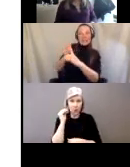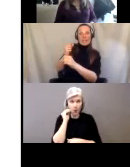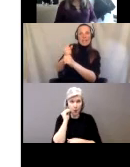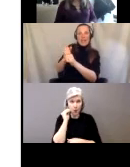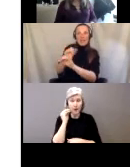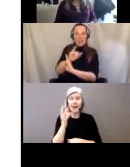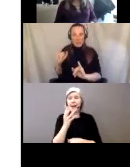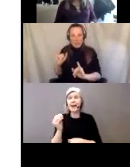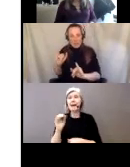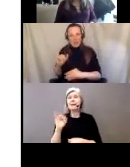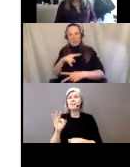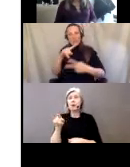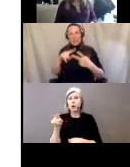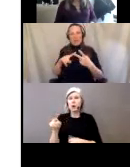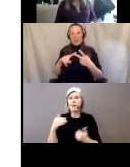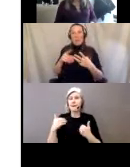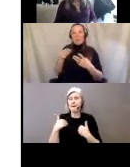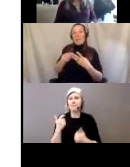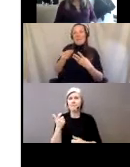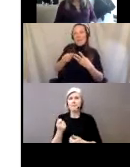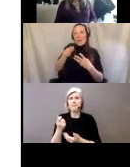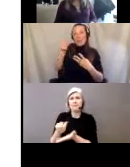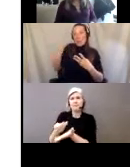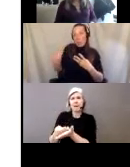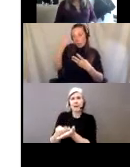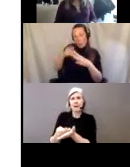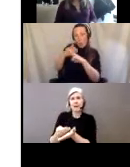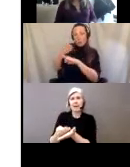et si la personne reçoit un financement direct pour des soins à domicile.